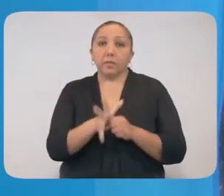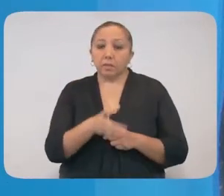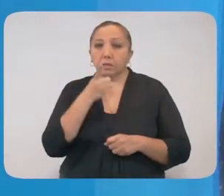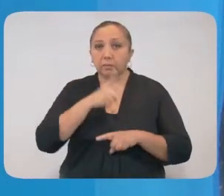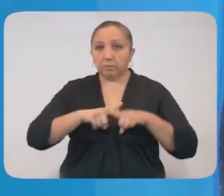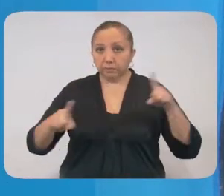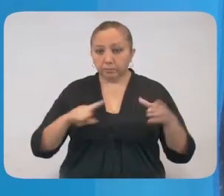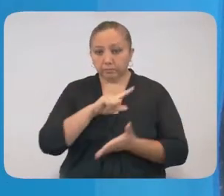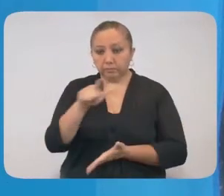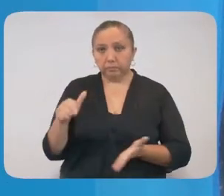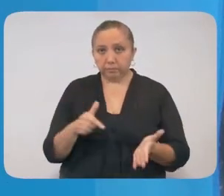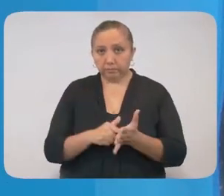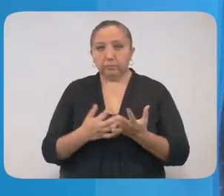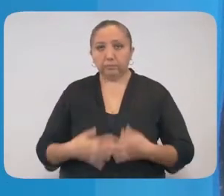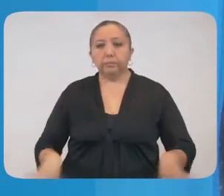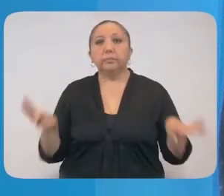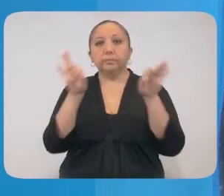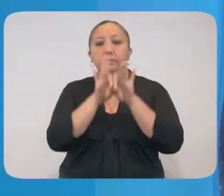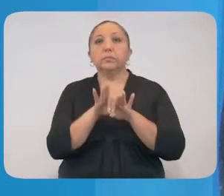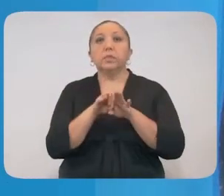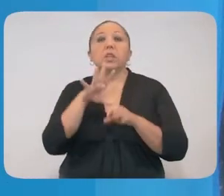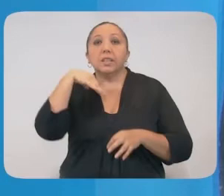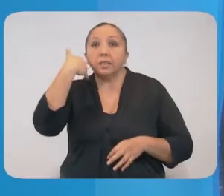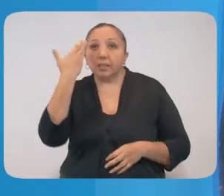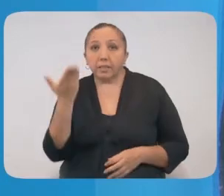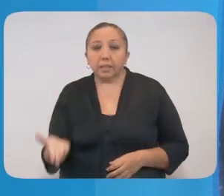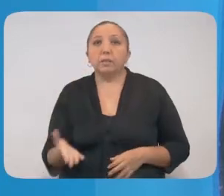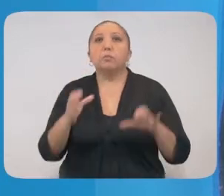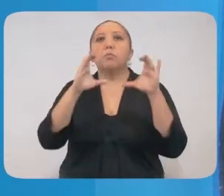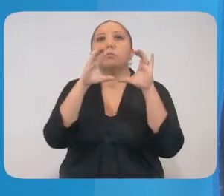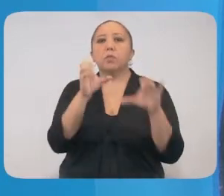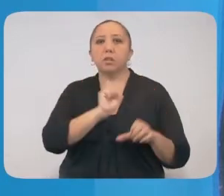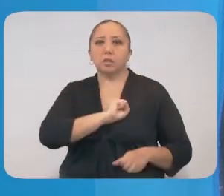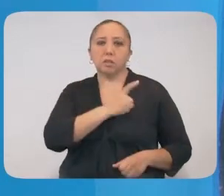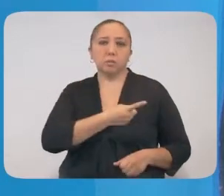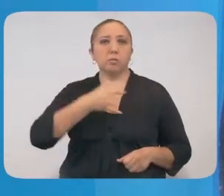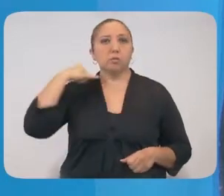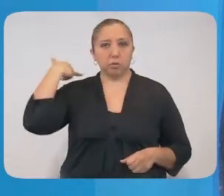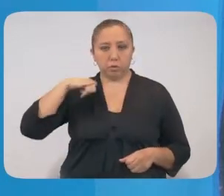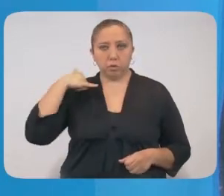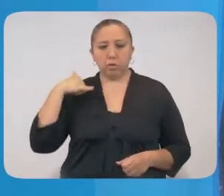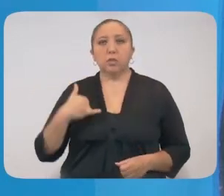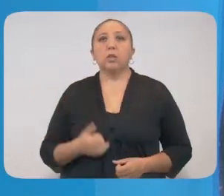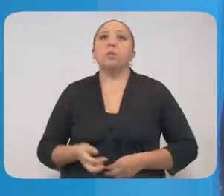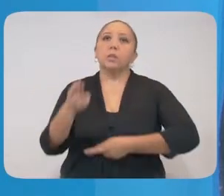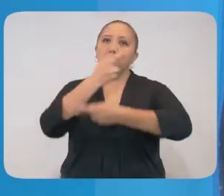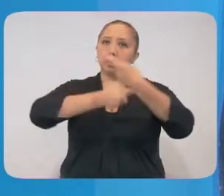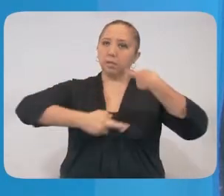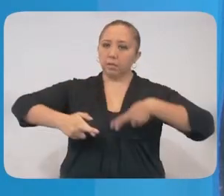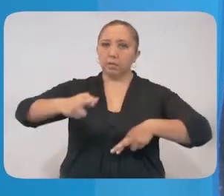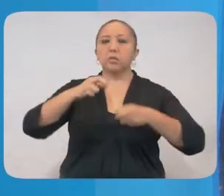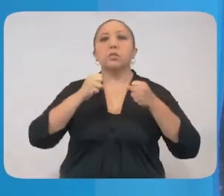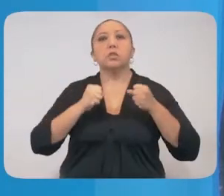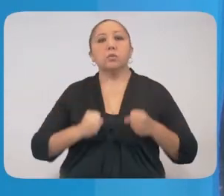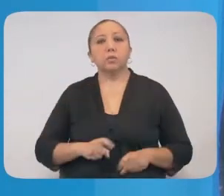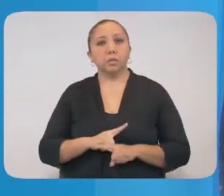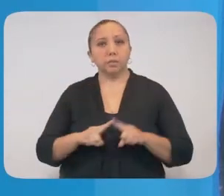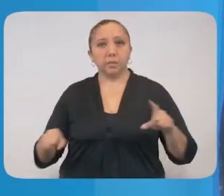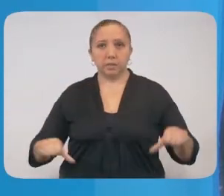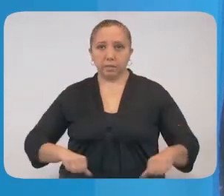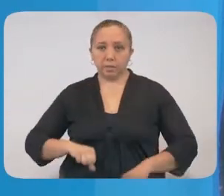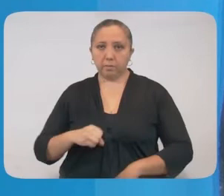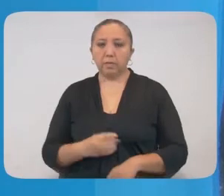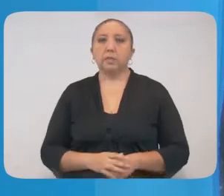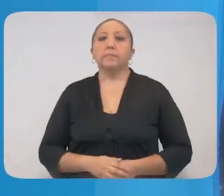Umola il toh olale, kutsak ohel bile, marshane yanu binu yaptal upak ale kohanilo, te kuchilo tush beta kas tumele chakik al